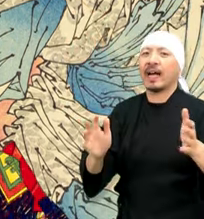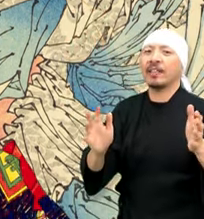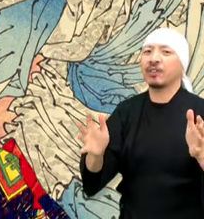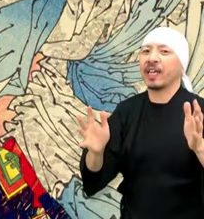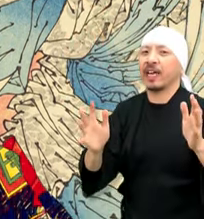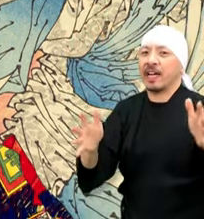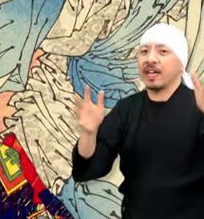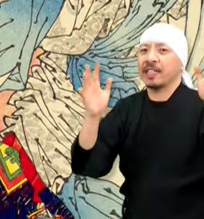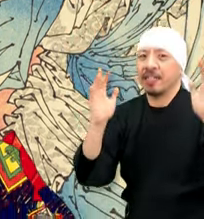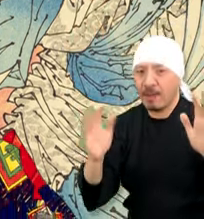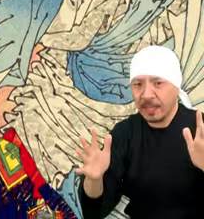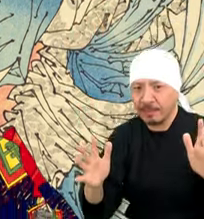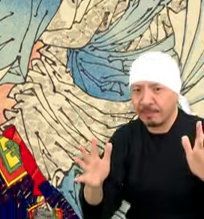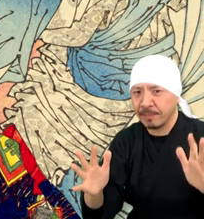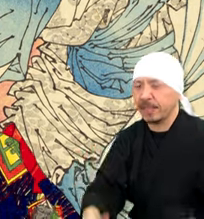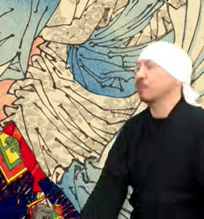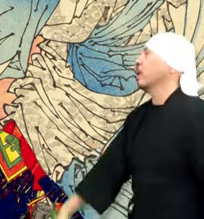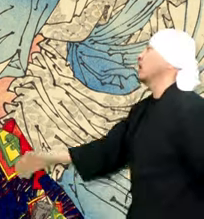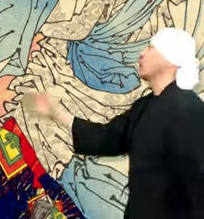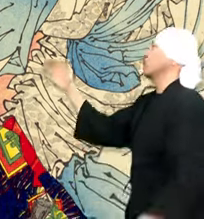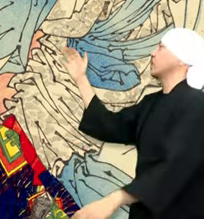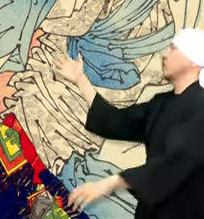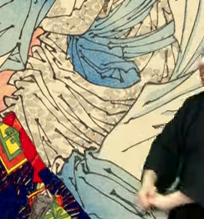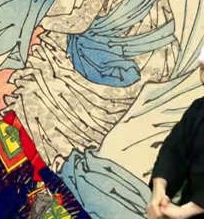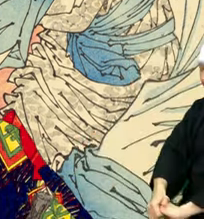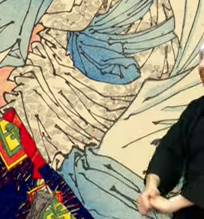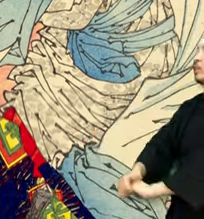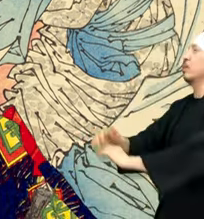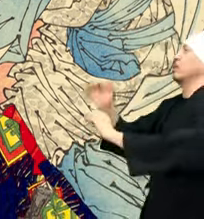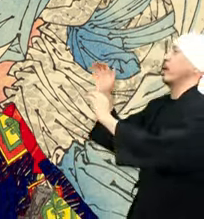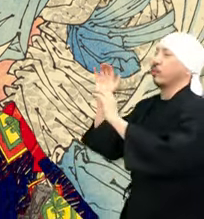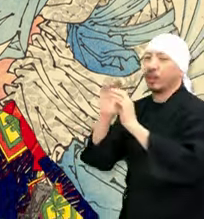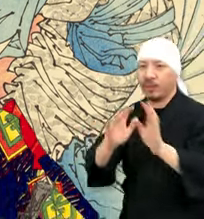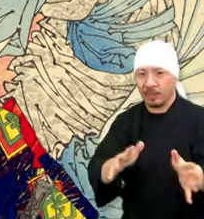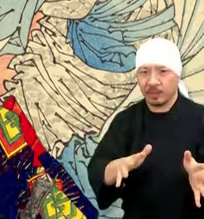垢抜け感がやばいっていうのが、この月岡義俊の浮世絵になります。